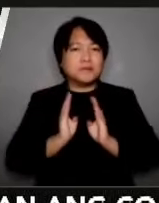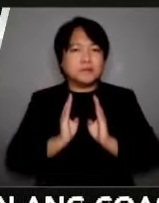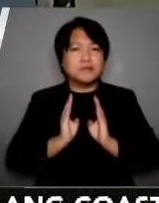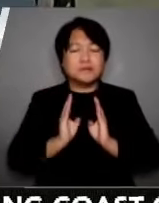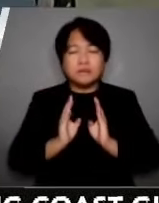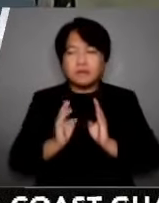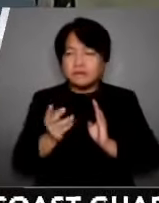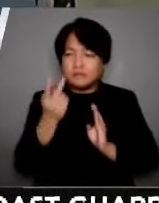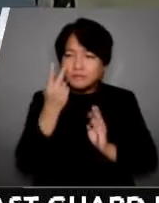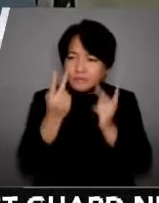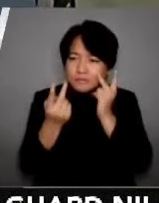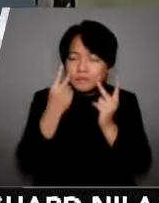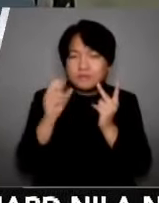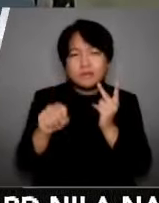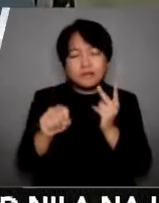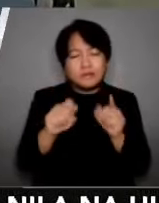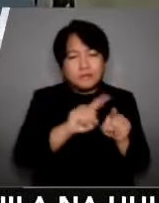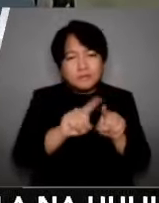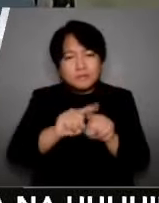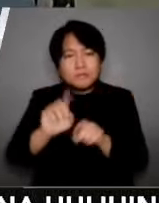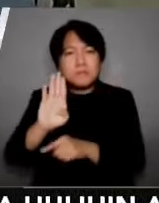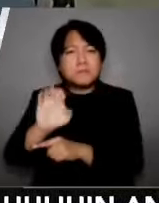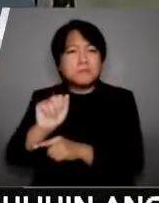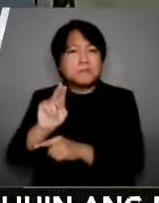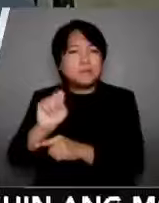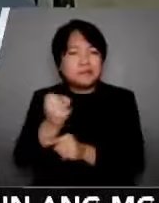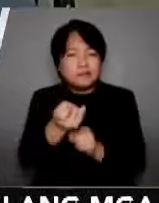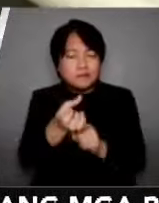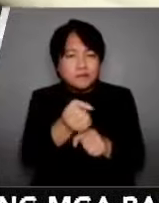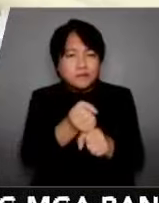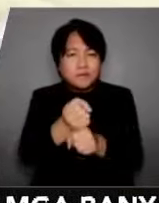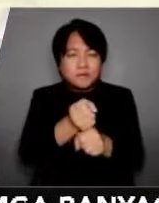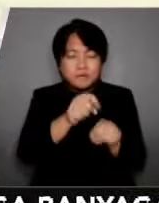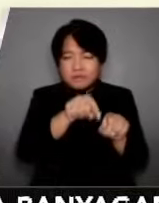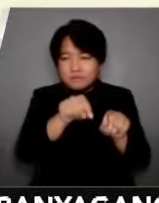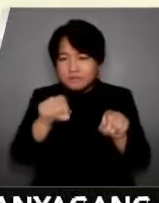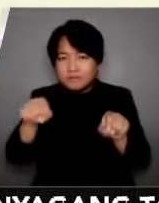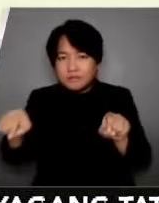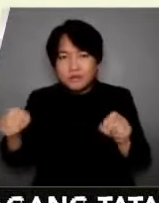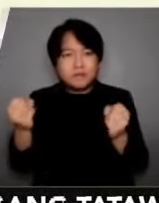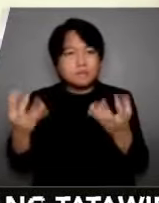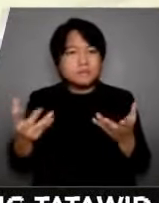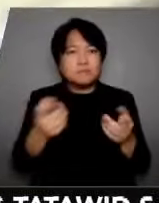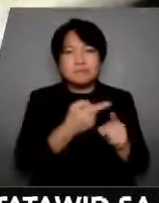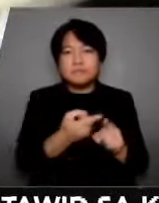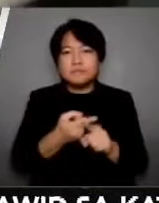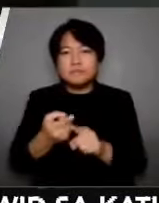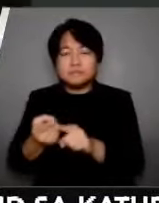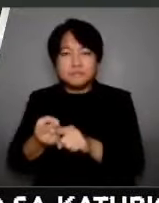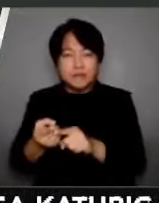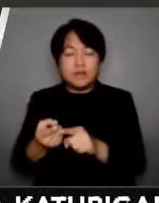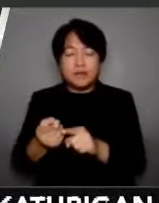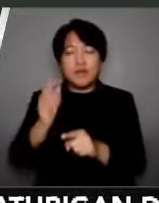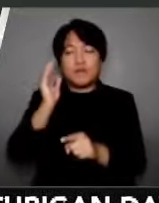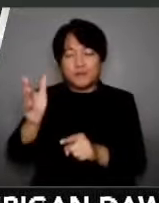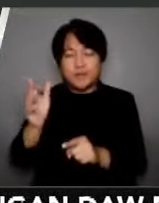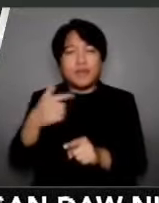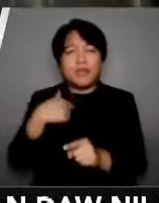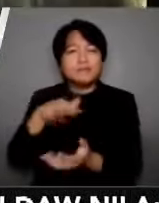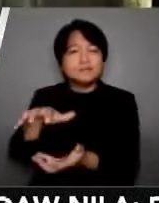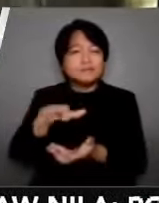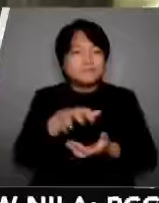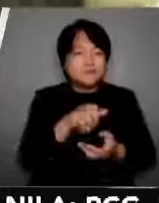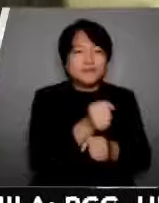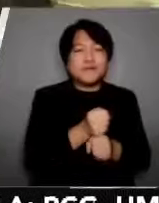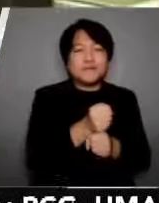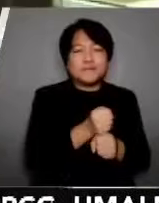ng beans. Kaya ang coffee lover, coffee shop owner na rin. Ibinida pa niya ang sariling bersyon ng creme brulee coffee. The